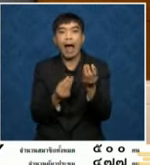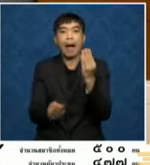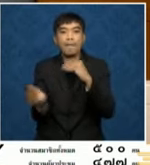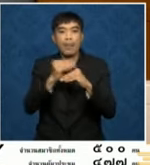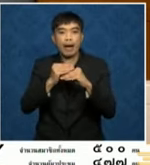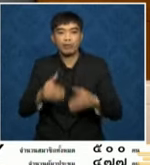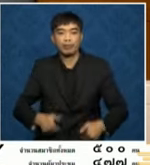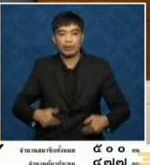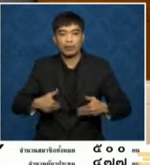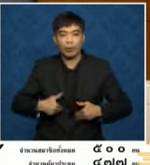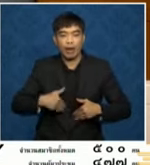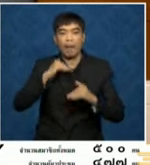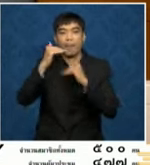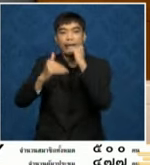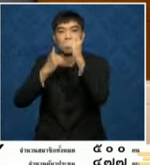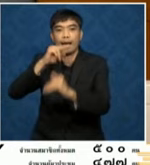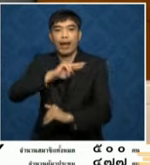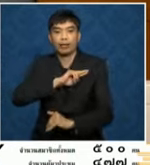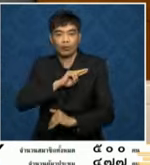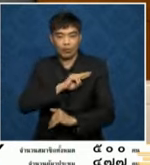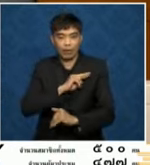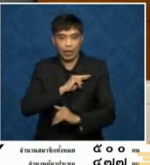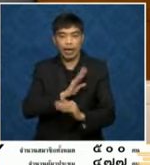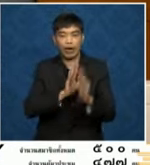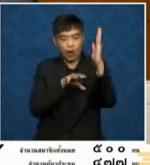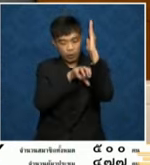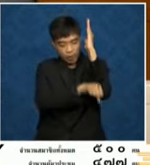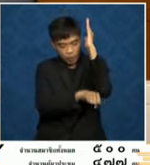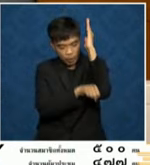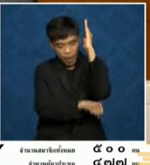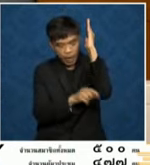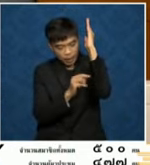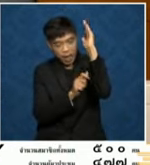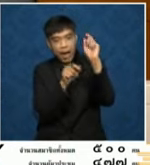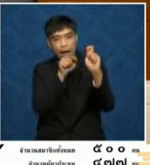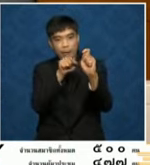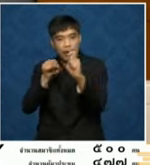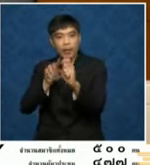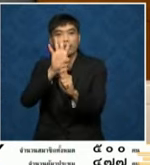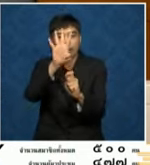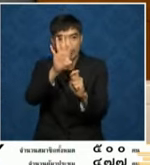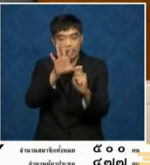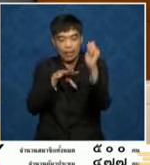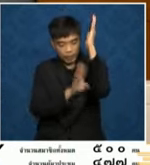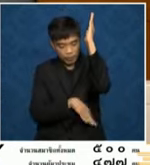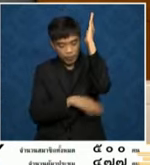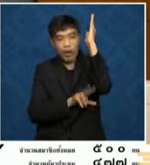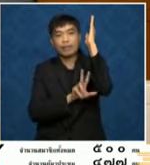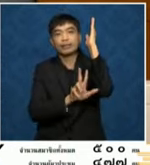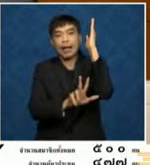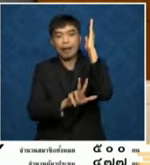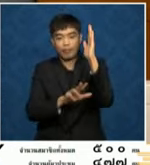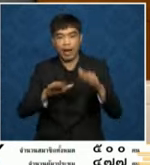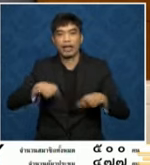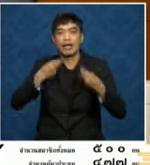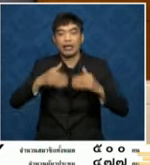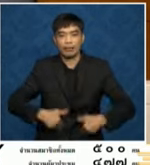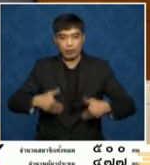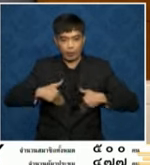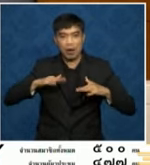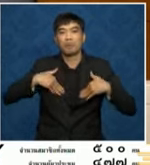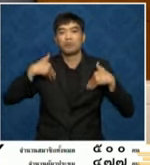ที่3จังหวัดชายแดนภาคใต้และ4อำเภอของจังหวัดสงขลาให้สามารถดำเนินชีวิตได้ตามปกติสุขต่อไป นะครับใน